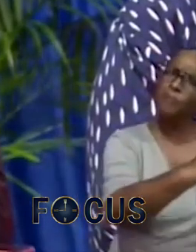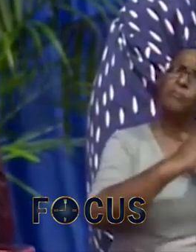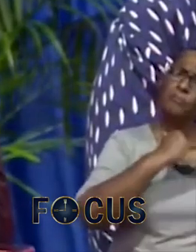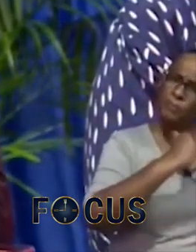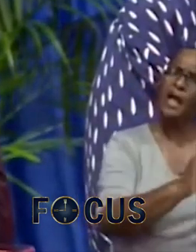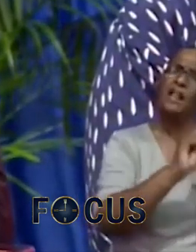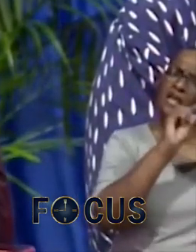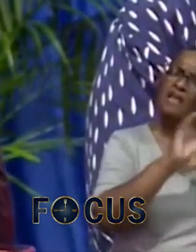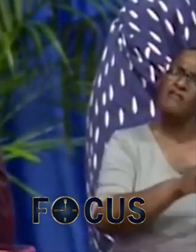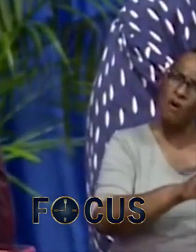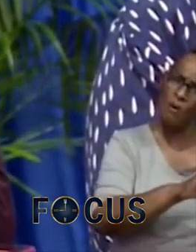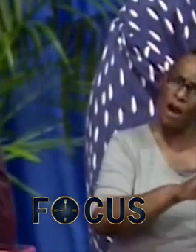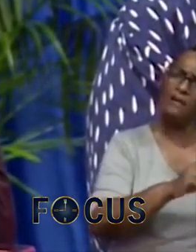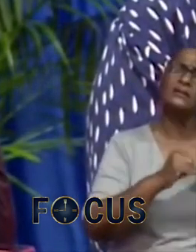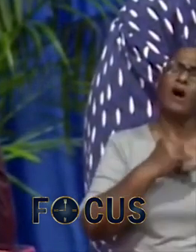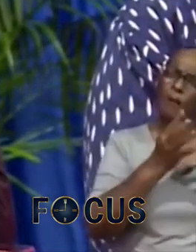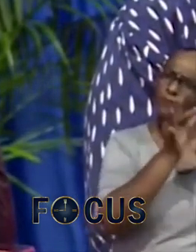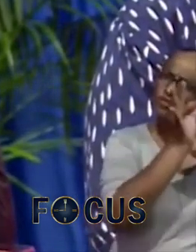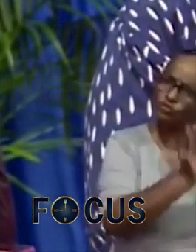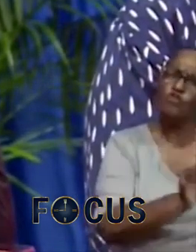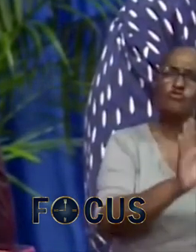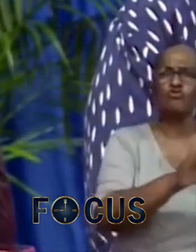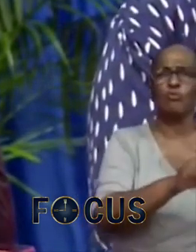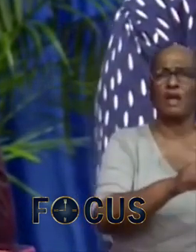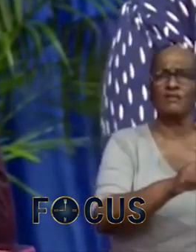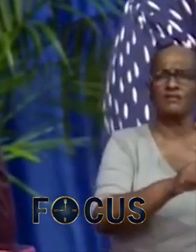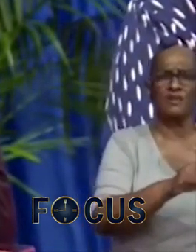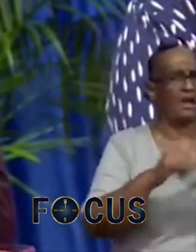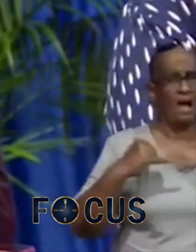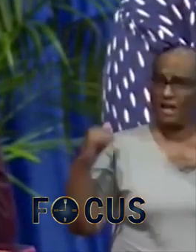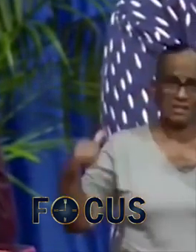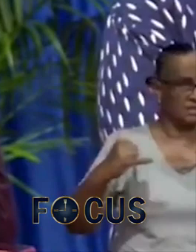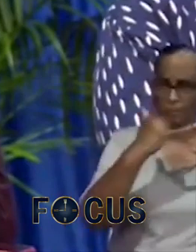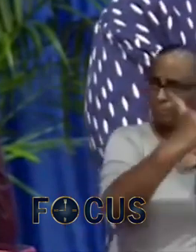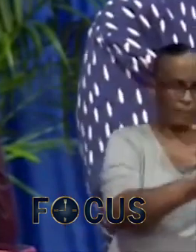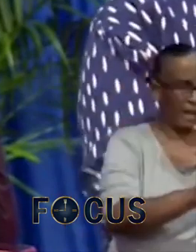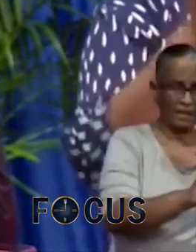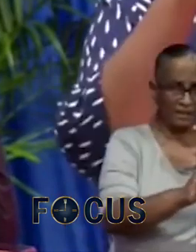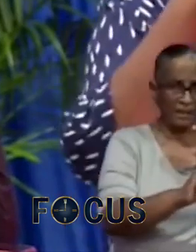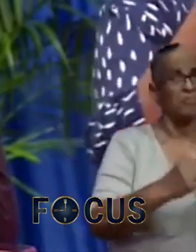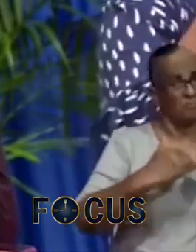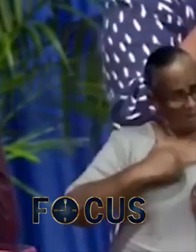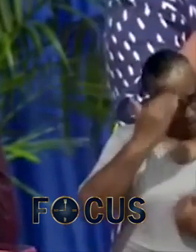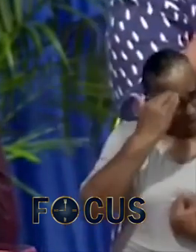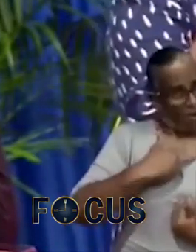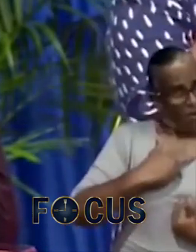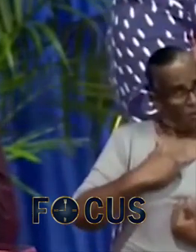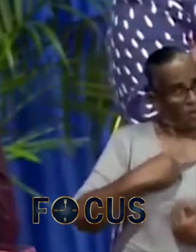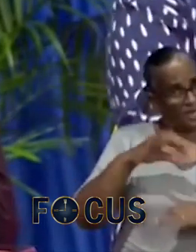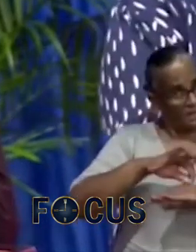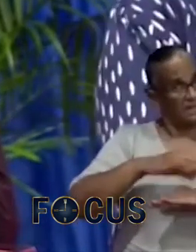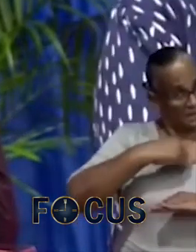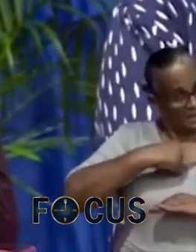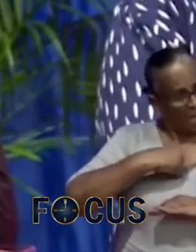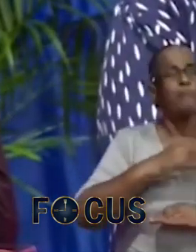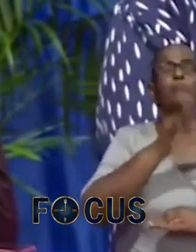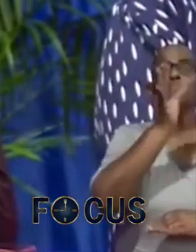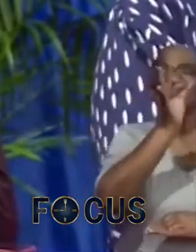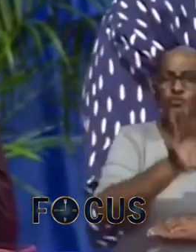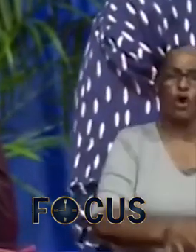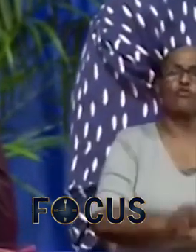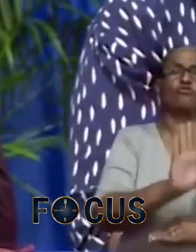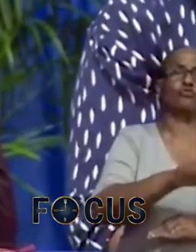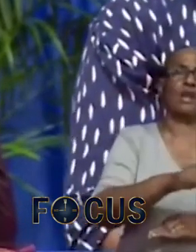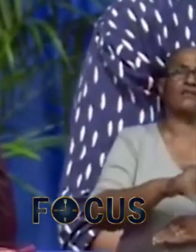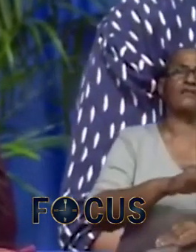andere manier om ze te vragen om thuis te blijven. Al wordt u niet gebeld, als u weet dat u ziek bent, blijf thuis. En